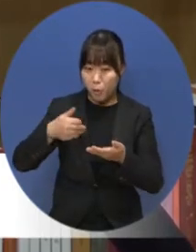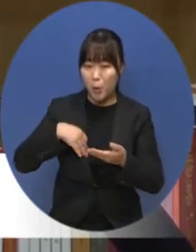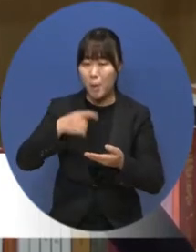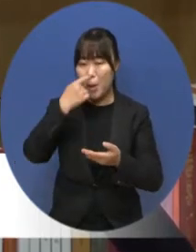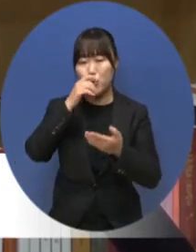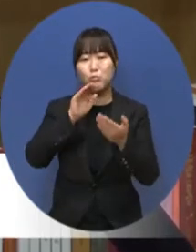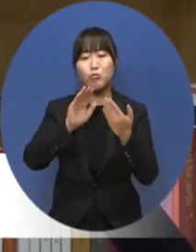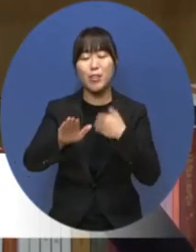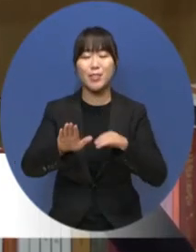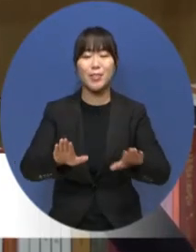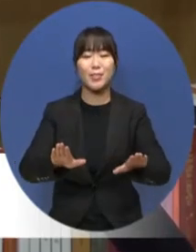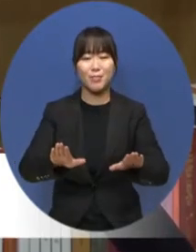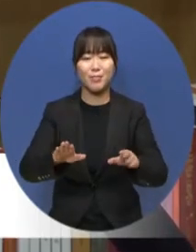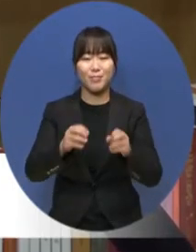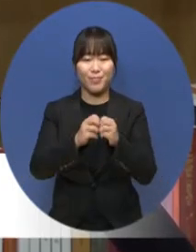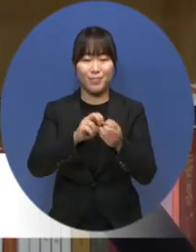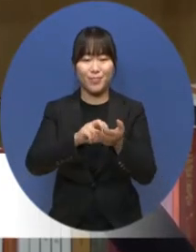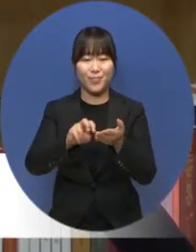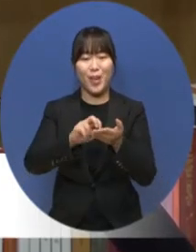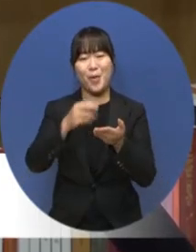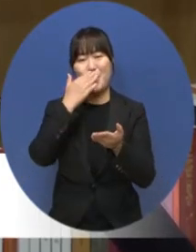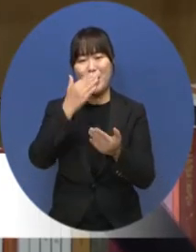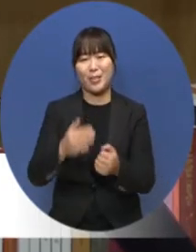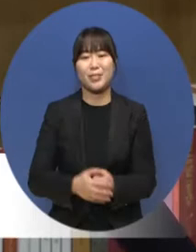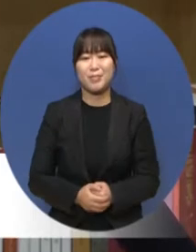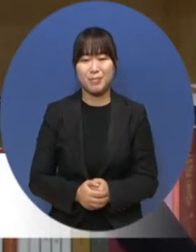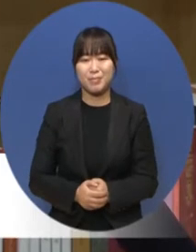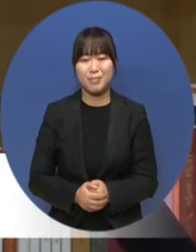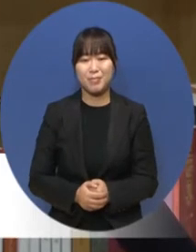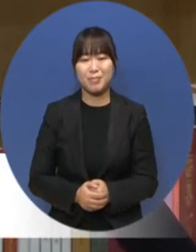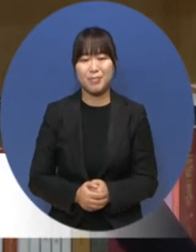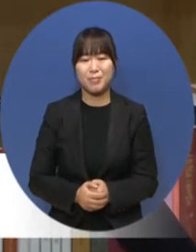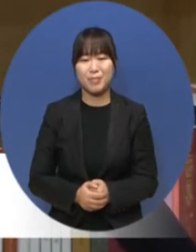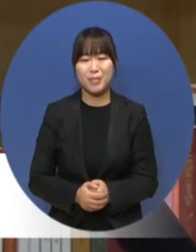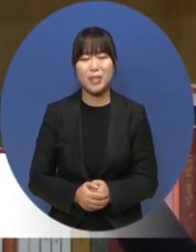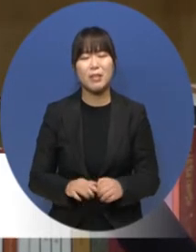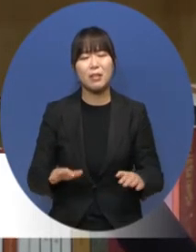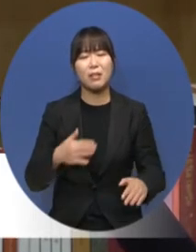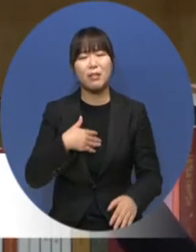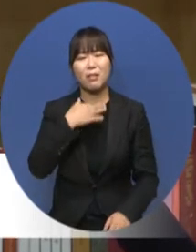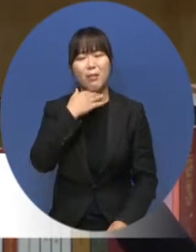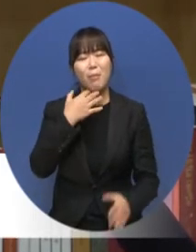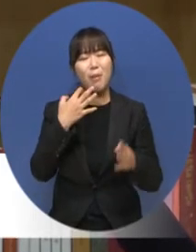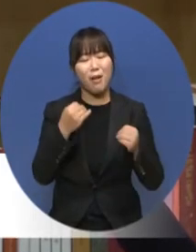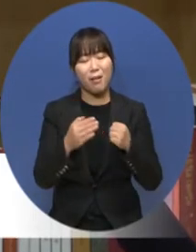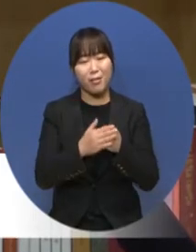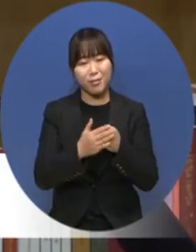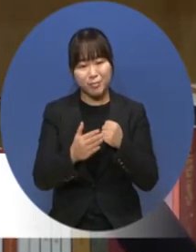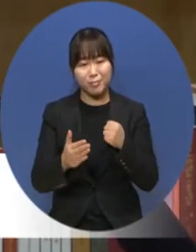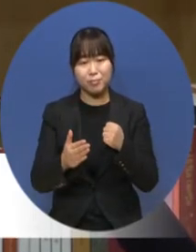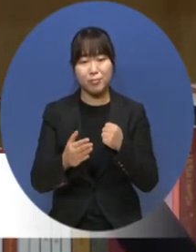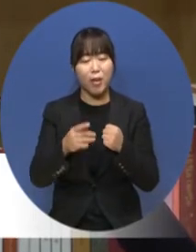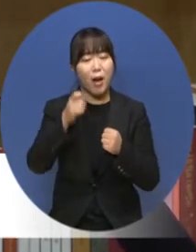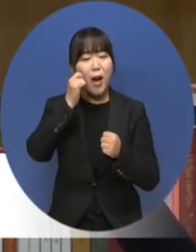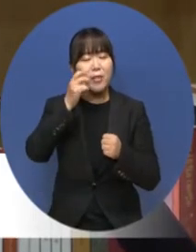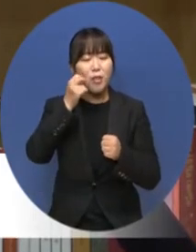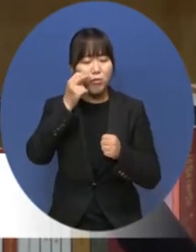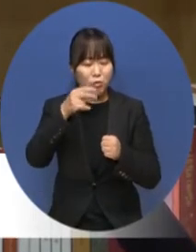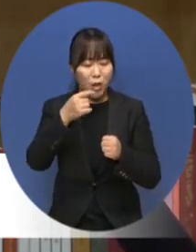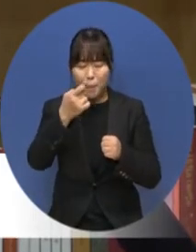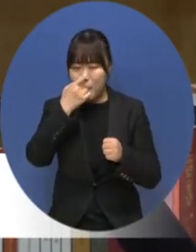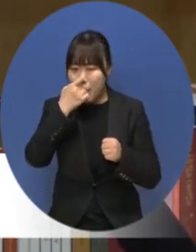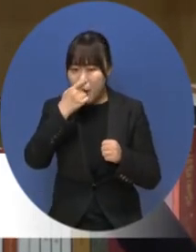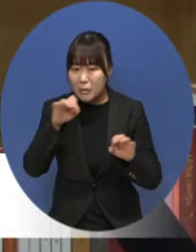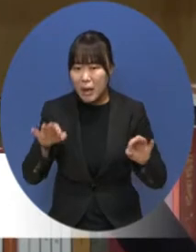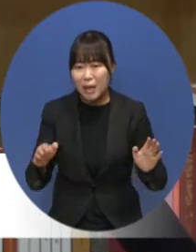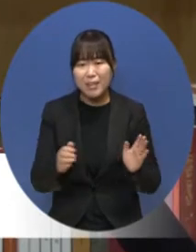지금은 문자 보내기는 할 수가 있습니다. 원체 이제 노령이다 보니까 이게 뭐 한두 달 해가지고는